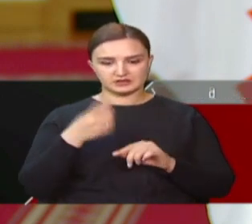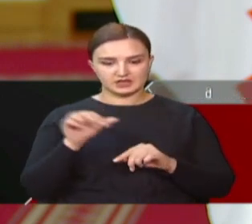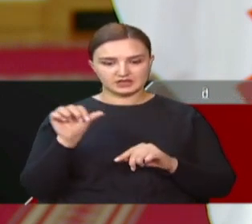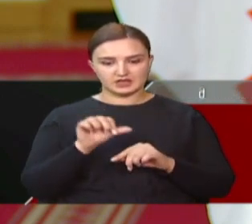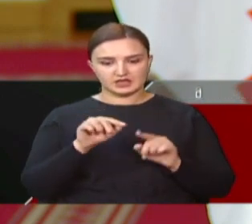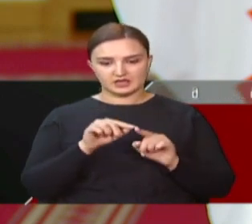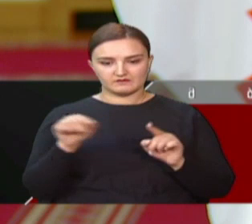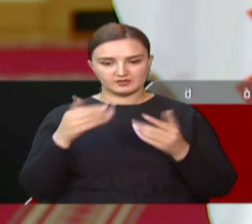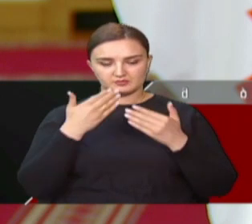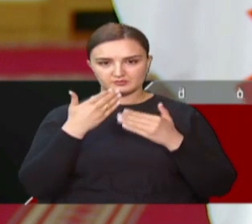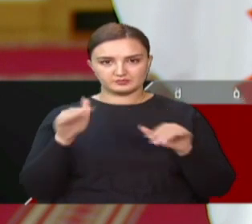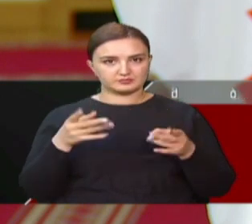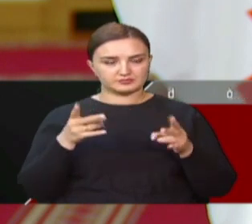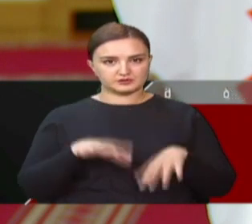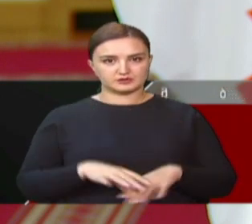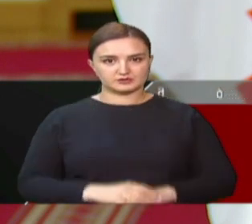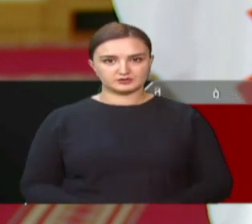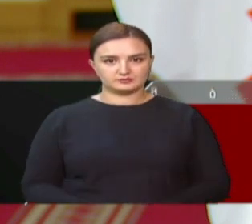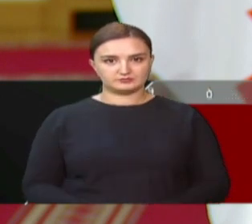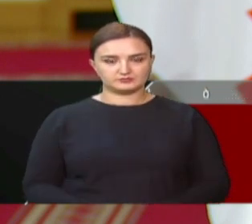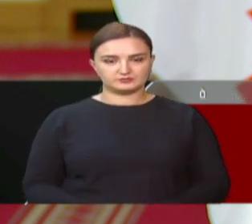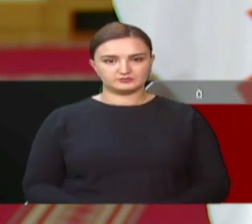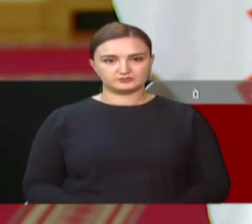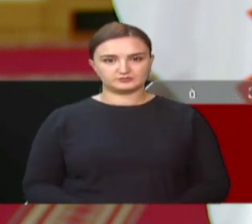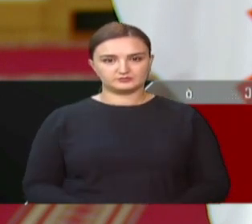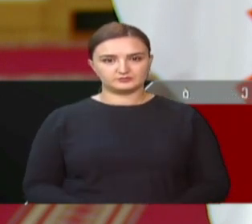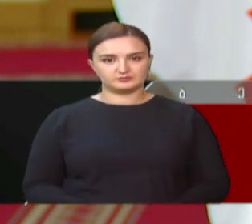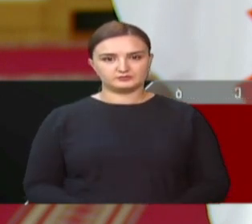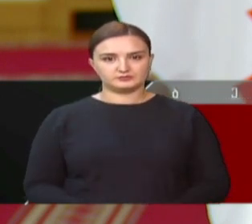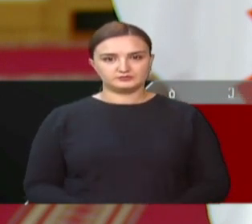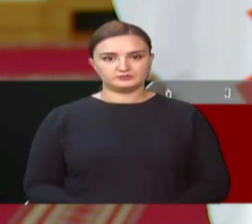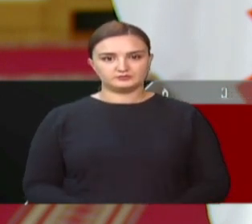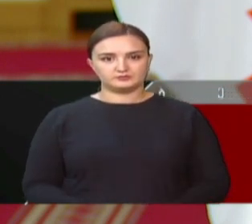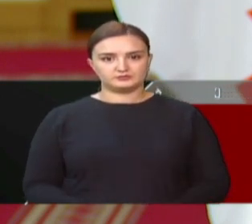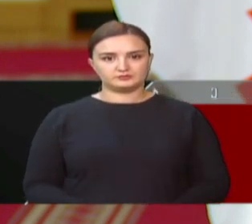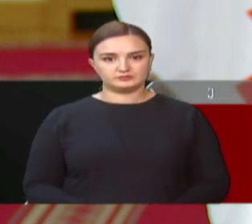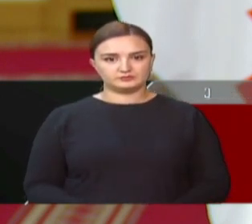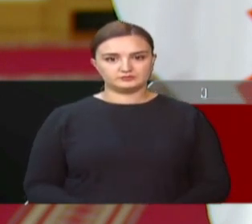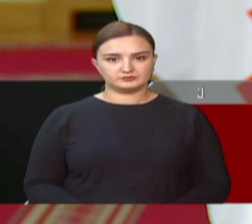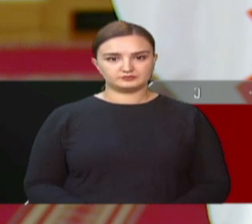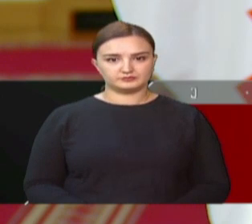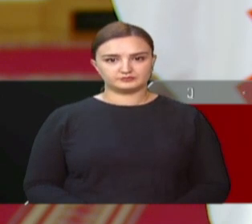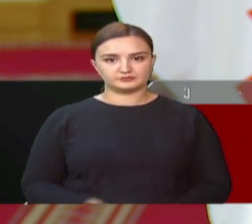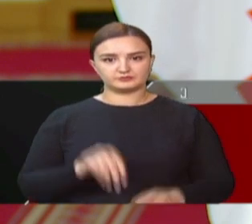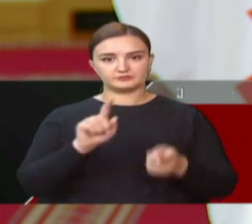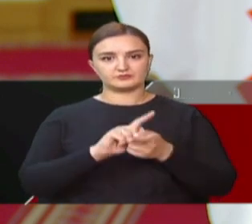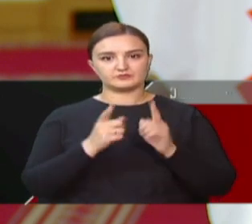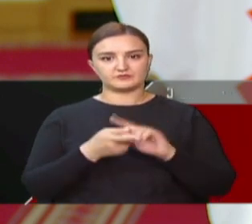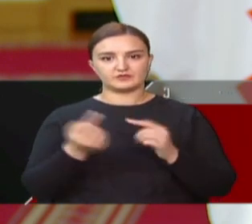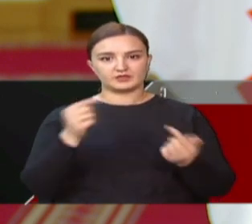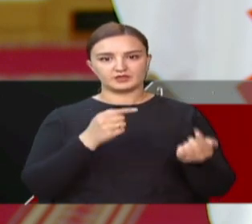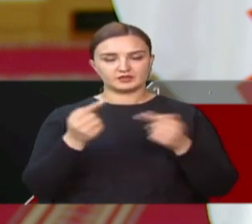დარჩა, ხო, თუ არ ვცდები წელიწადნახევარი და ამის მაგივრად ჩვენ რაღაც გვიწევს ერთმანეთის პასუხის